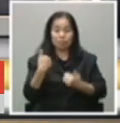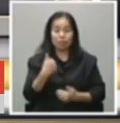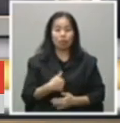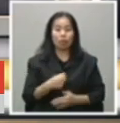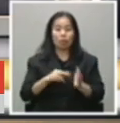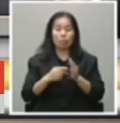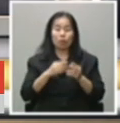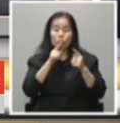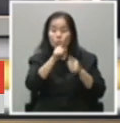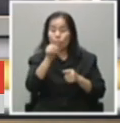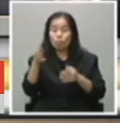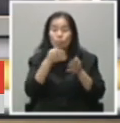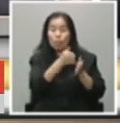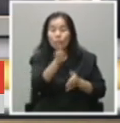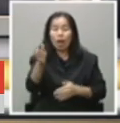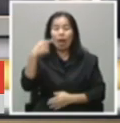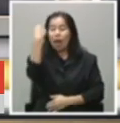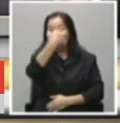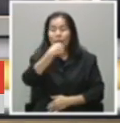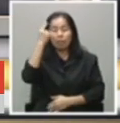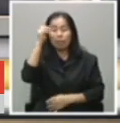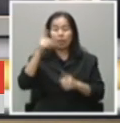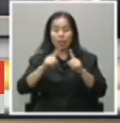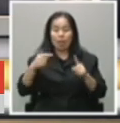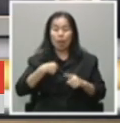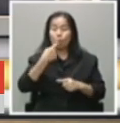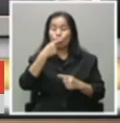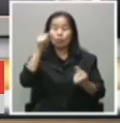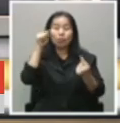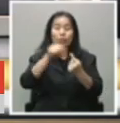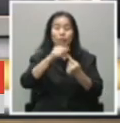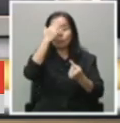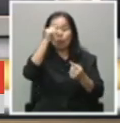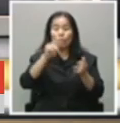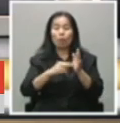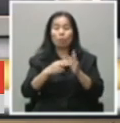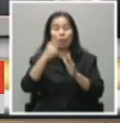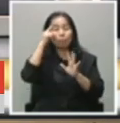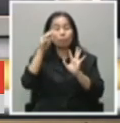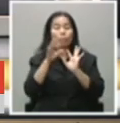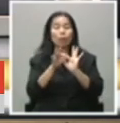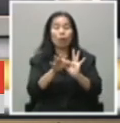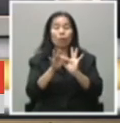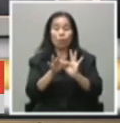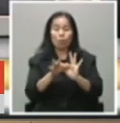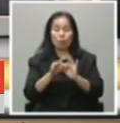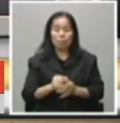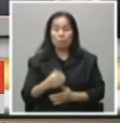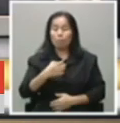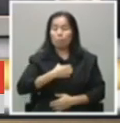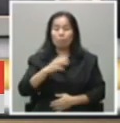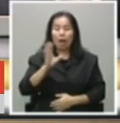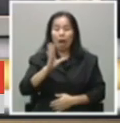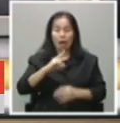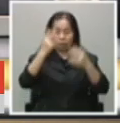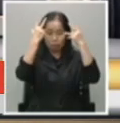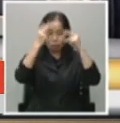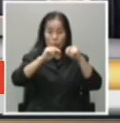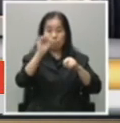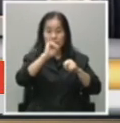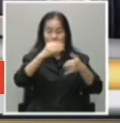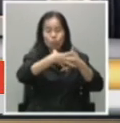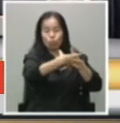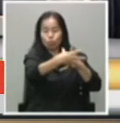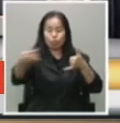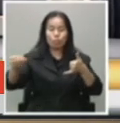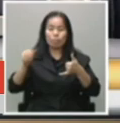ได้กล่าวอ้างหรือพาดพิงถึงแต่ที่ดิฉันต้องเอ่ยนามเพราะว่าเป็นด้วยความเป็นห่วงค่ะไม่อยากที่จะให้ท่านได้ติดพฤติกรรมเ